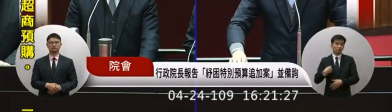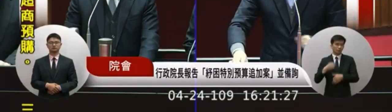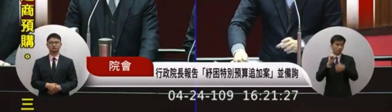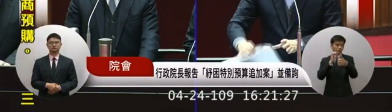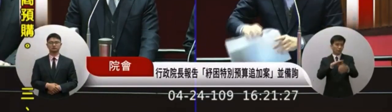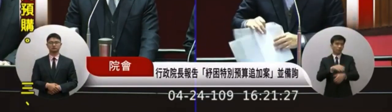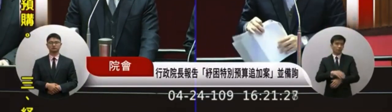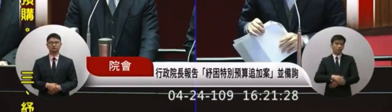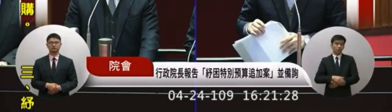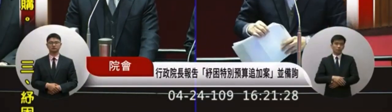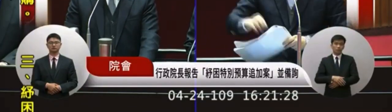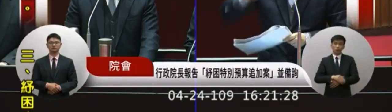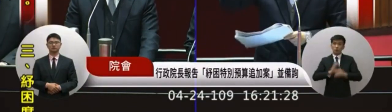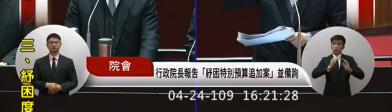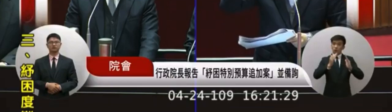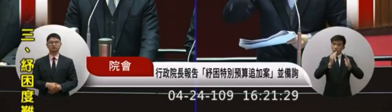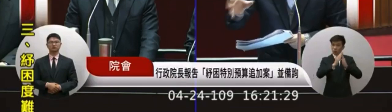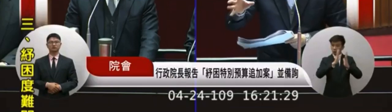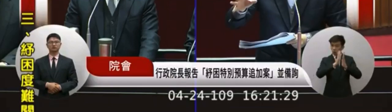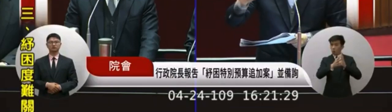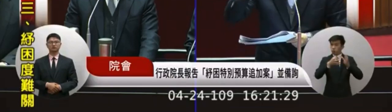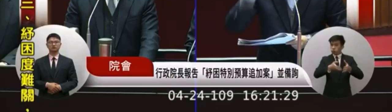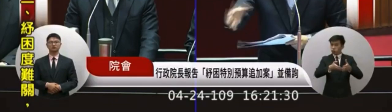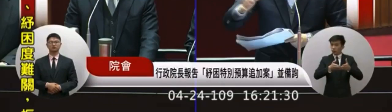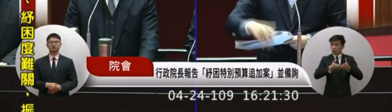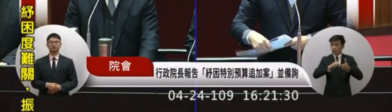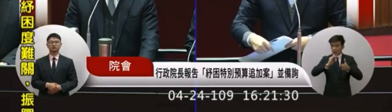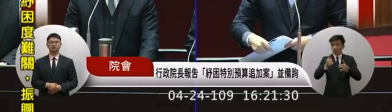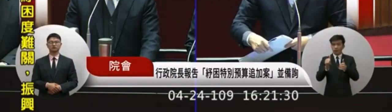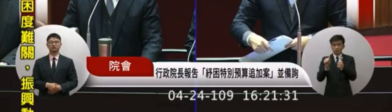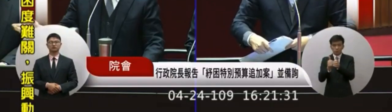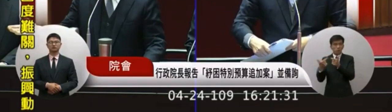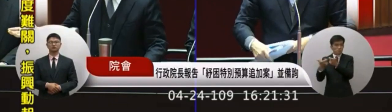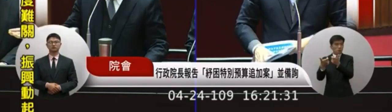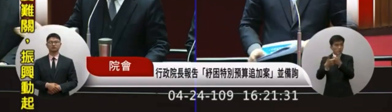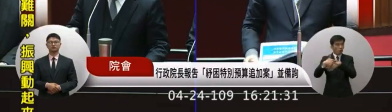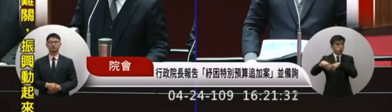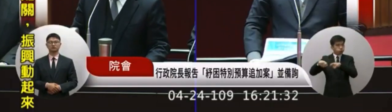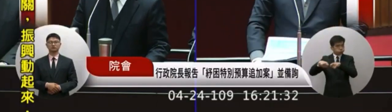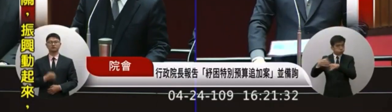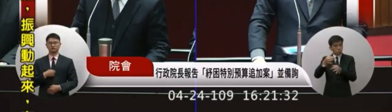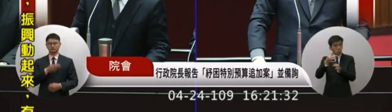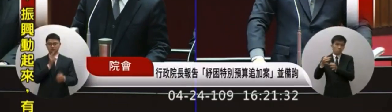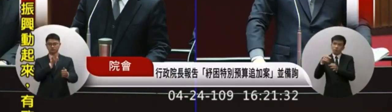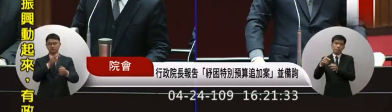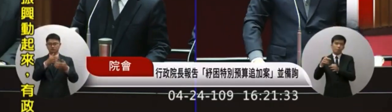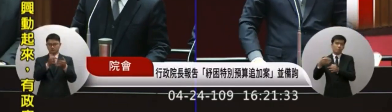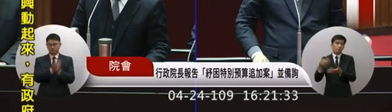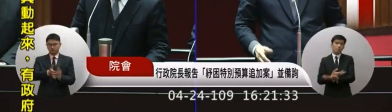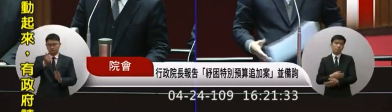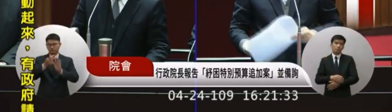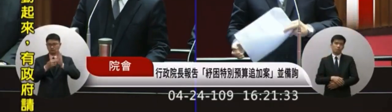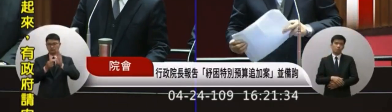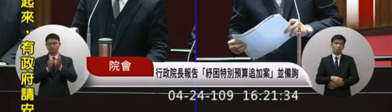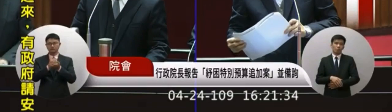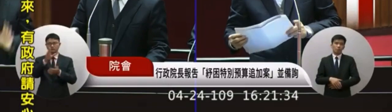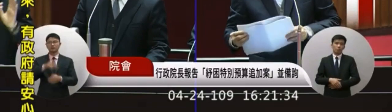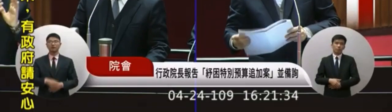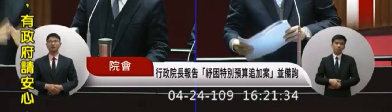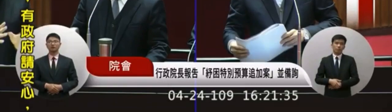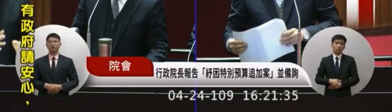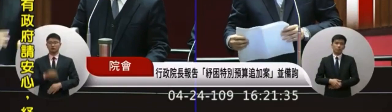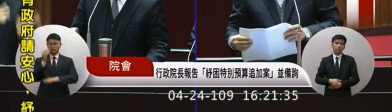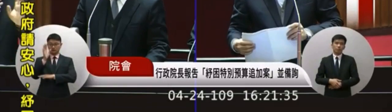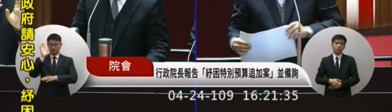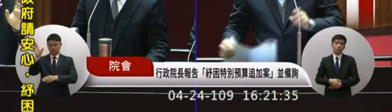你要组国家队，但是配套严重不足。 委员，我跟委员报告，我们公股行库